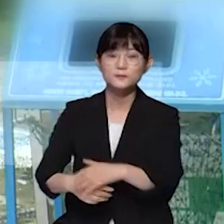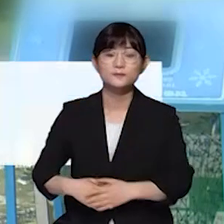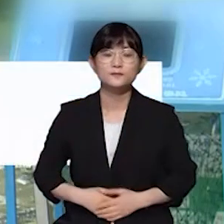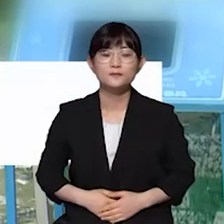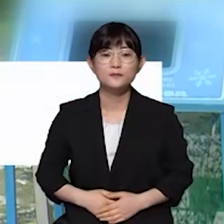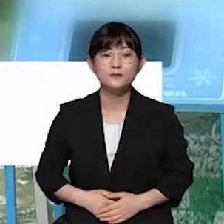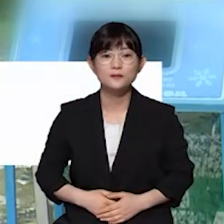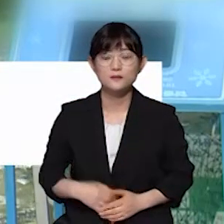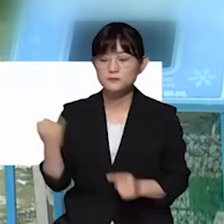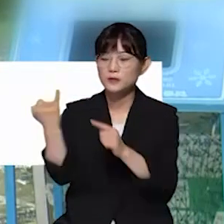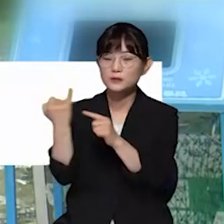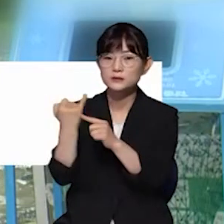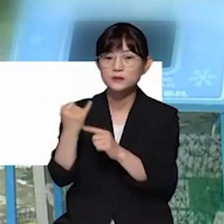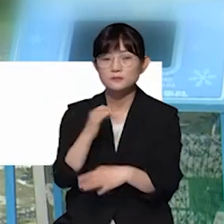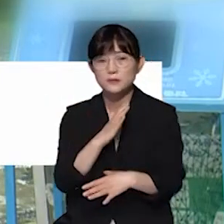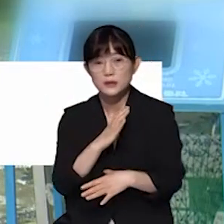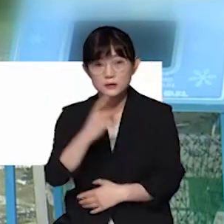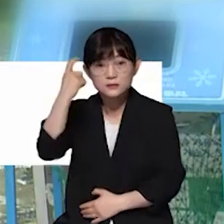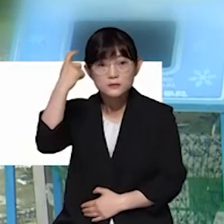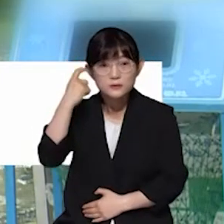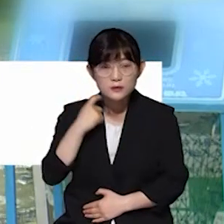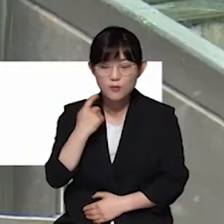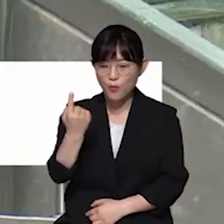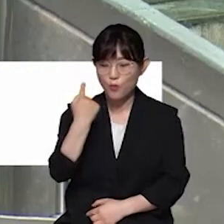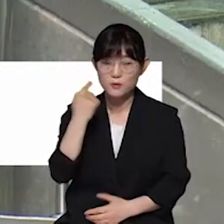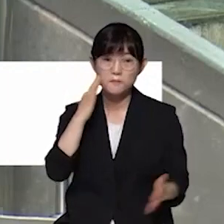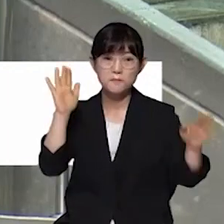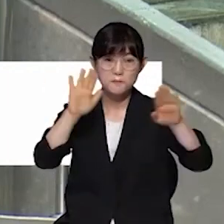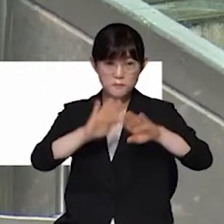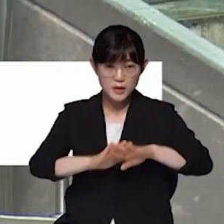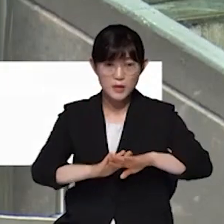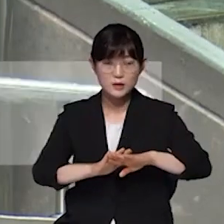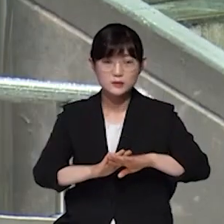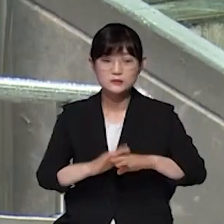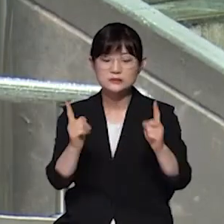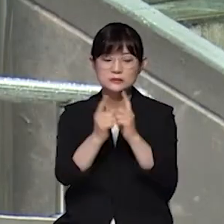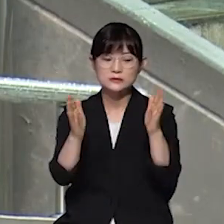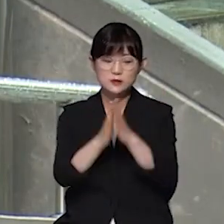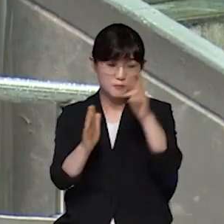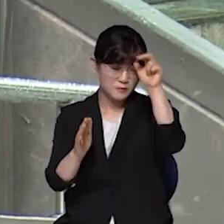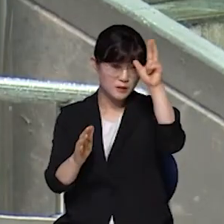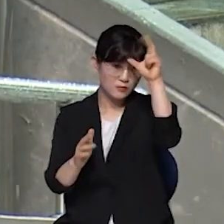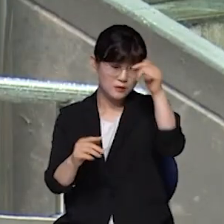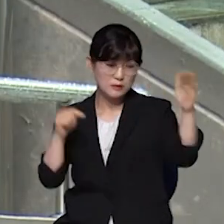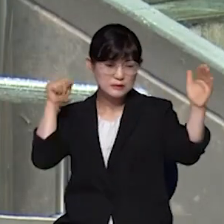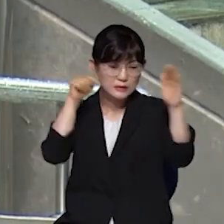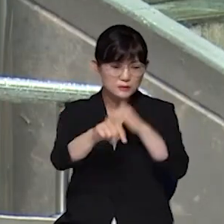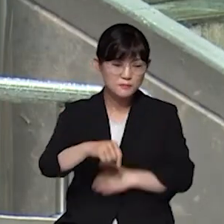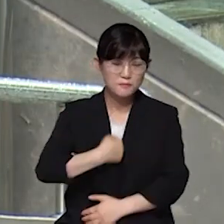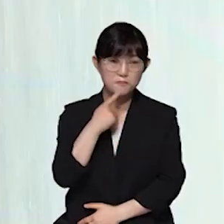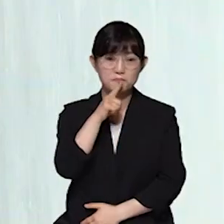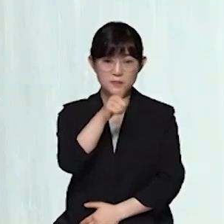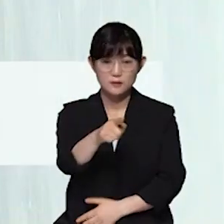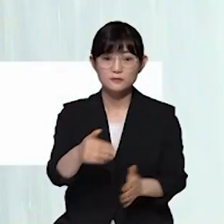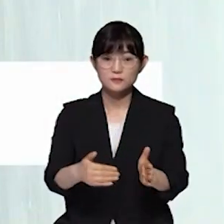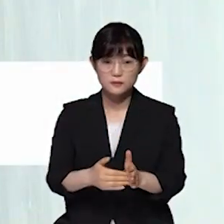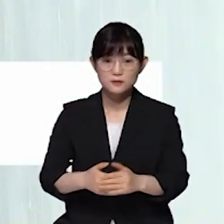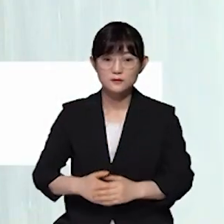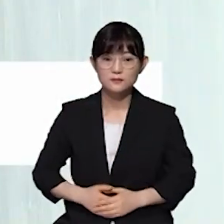이후 심리적 압박감을 느낀 A씨는 어젯밤 직접 경찰서를 찾아 자수했습니다.